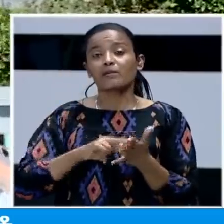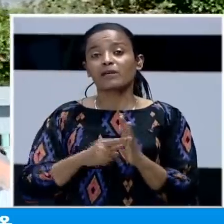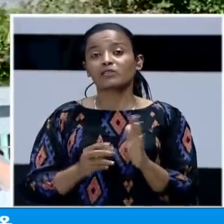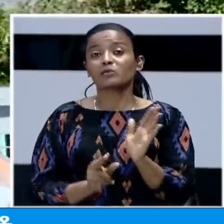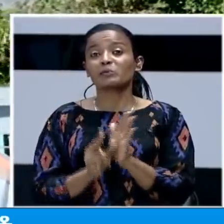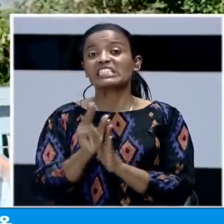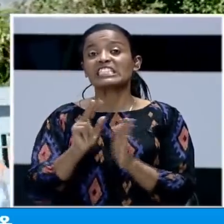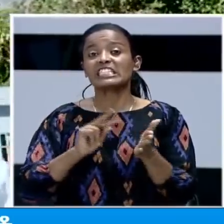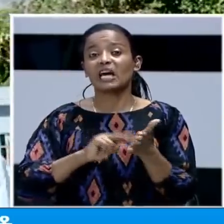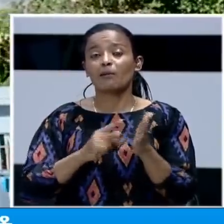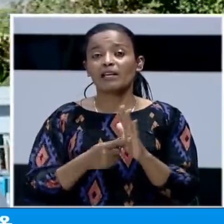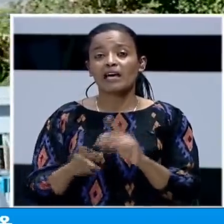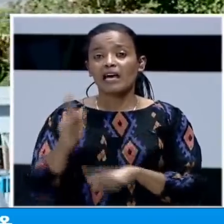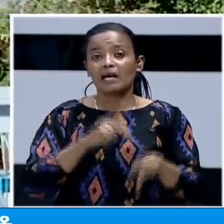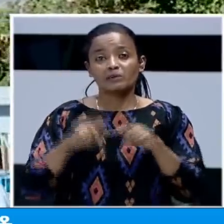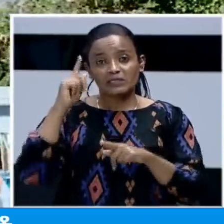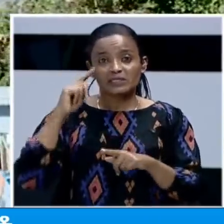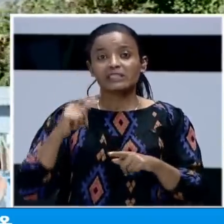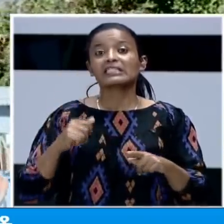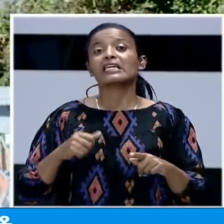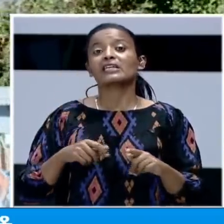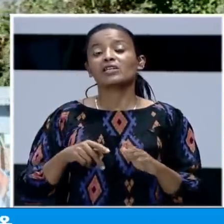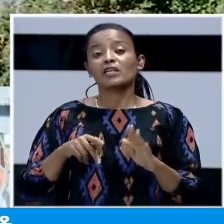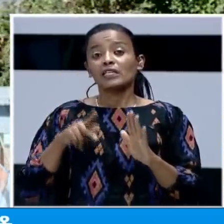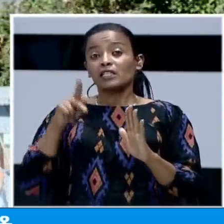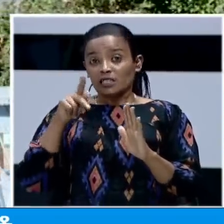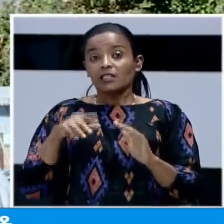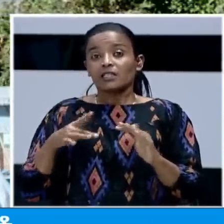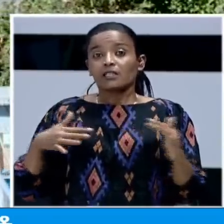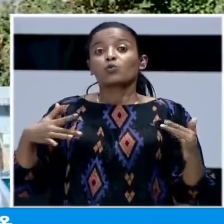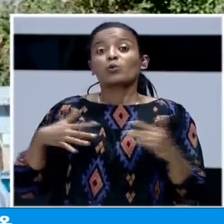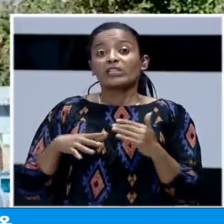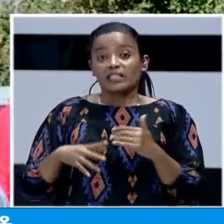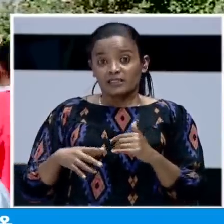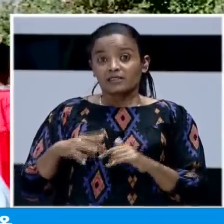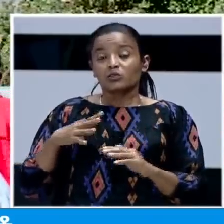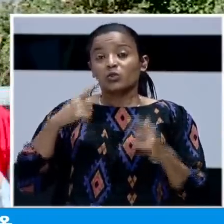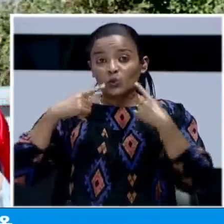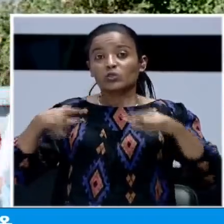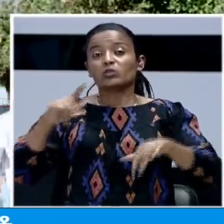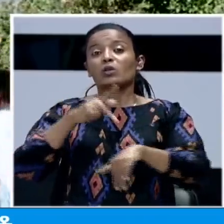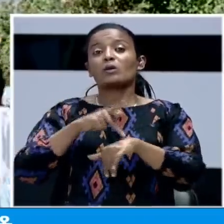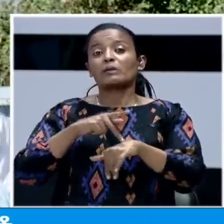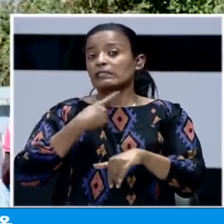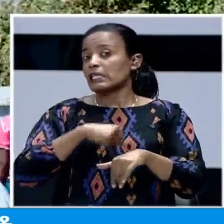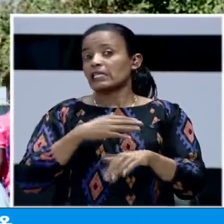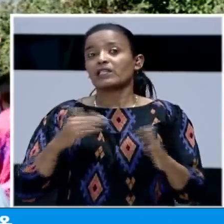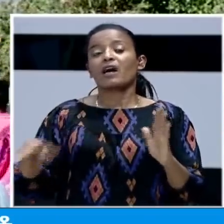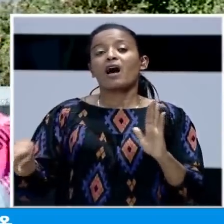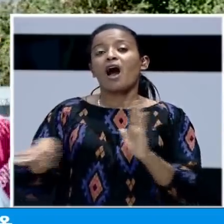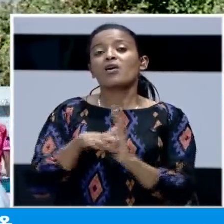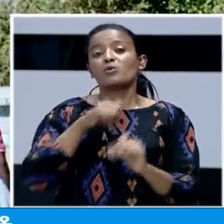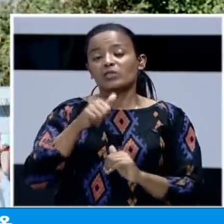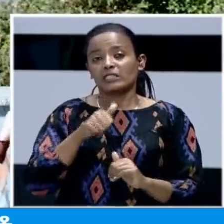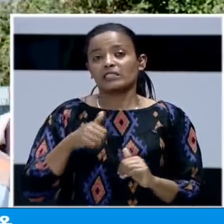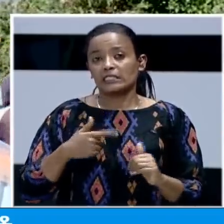لا ياو هزو تقراي زمتل قبر له بارتيو سلازي ازي لحنا لو كلتي هونيسي ان حنا نقال سلق بنا